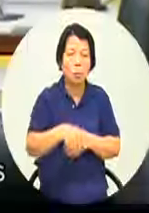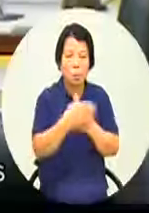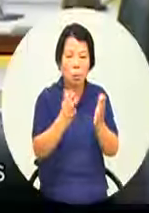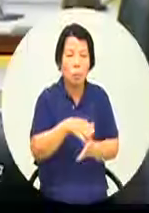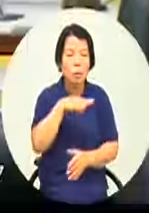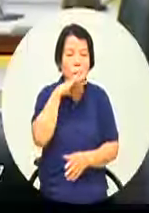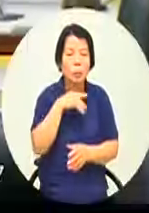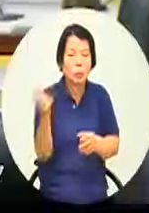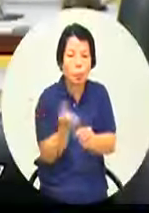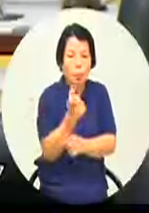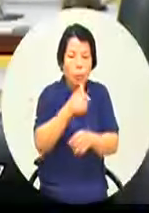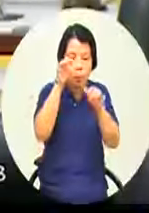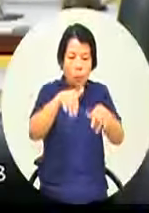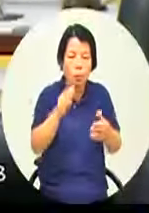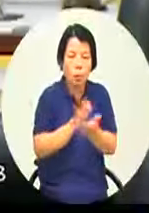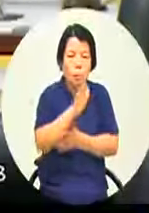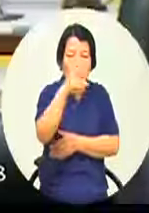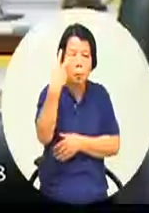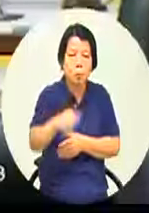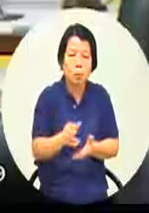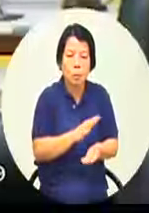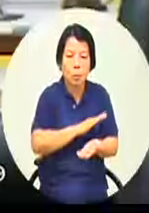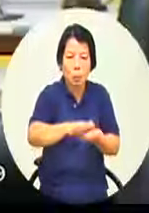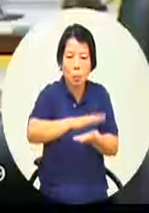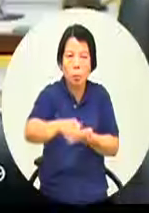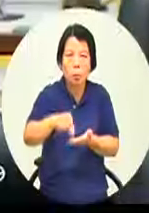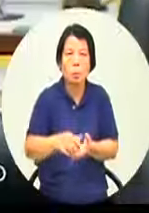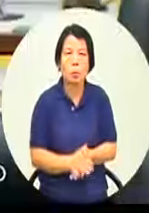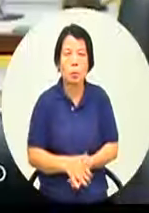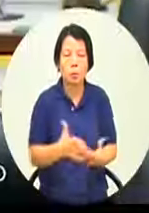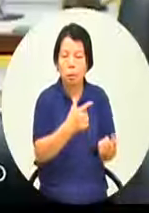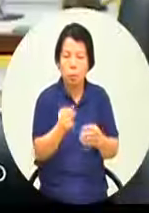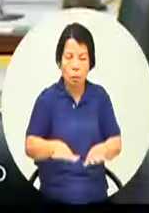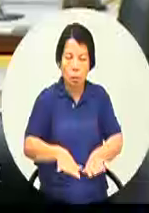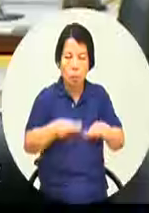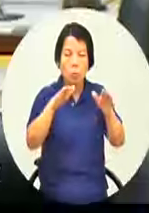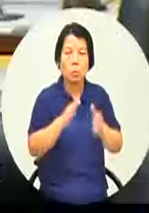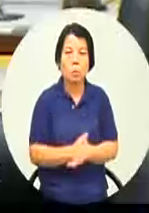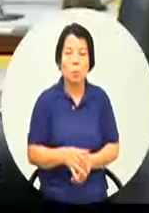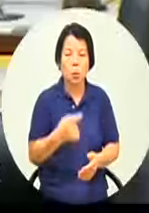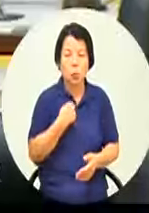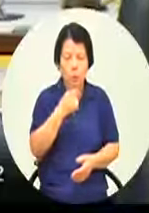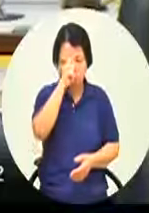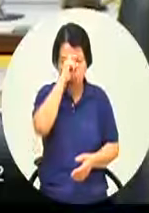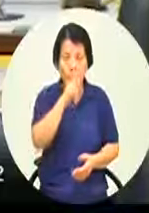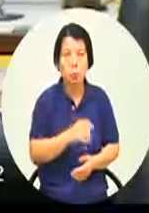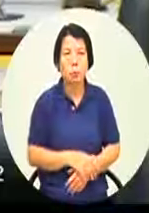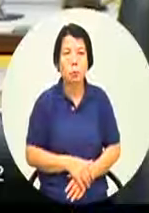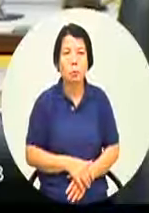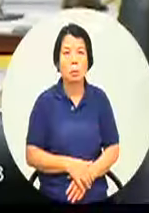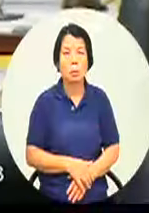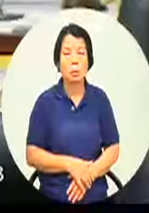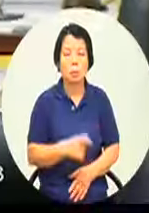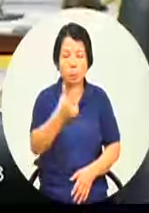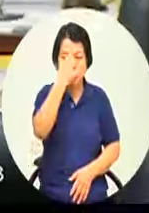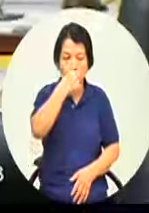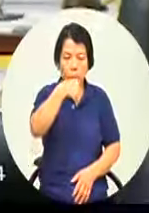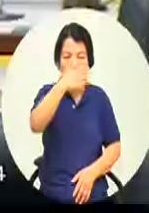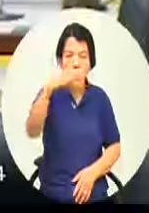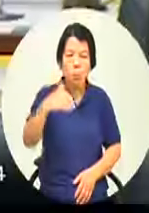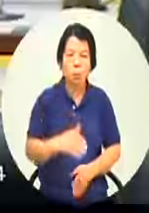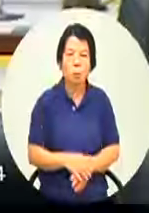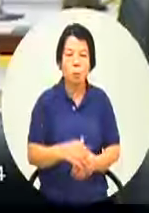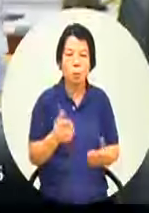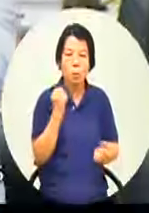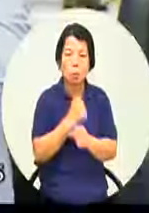后还是下雨后再处理哦，说是这里都淹大水，所以本席是希望说哦，我们凤山在做水利